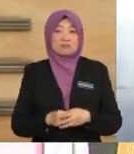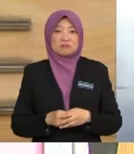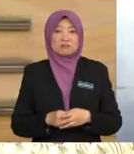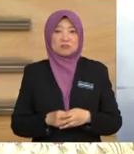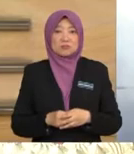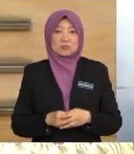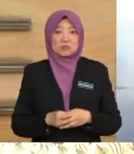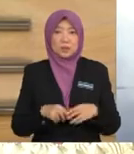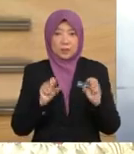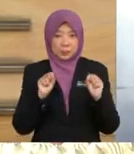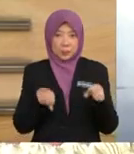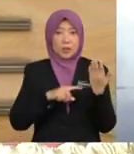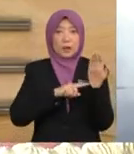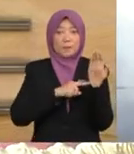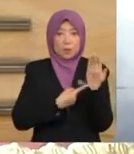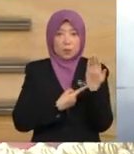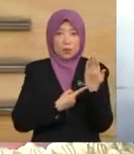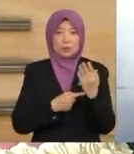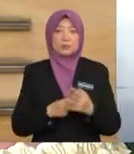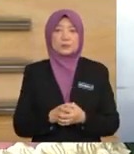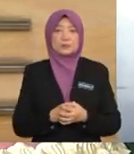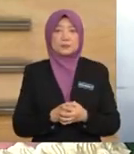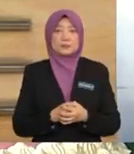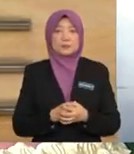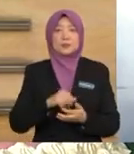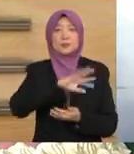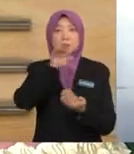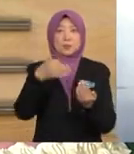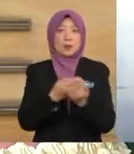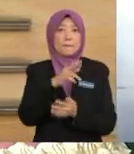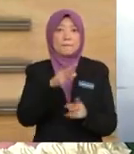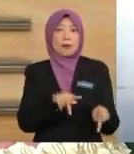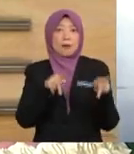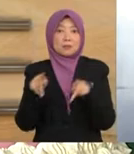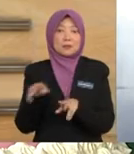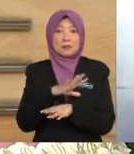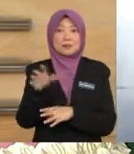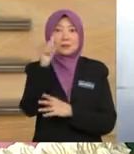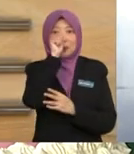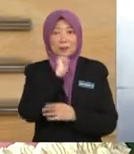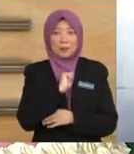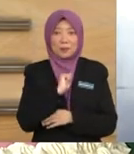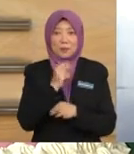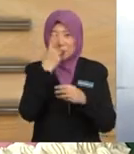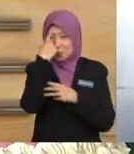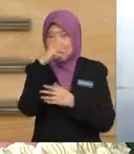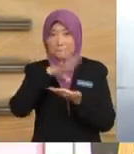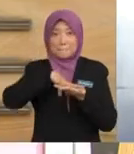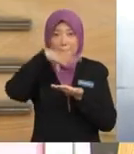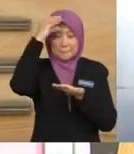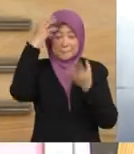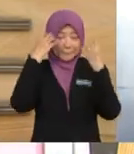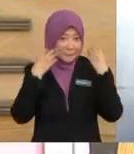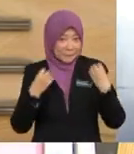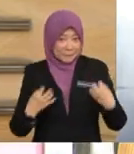kita terus mulakan. Sebab rasanya adik-adik pun tak sabar lagi nak belajar tentang hiasan kek ni. Jom, cikgu. Okey, jom. Okey,